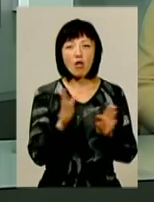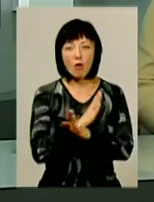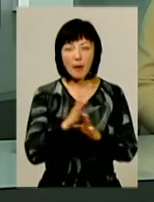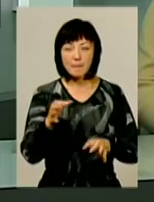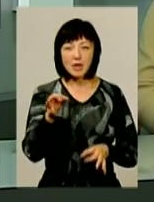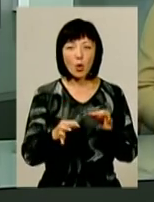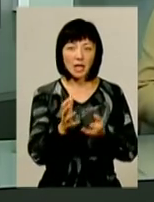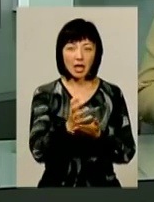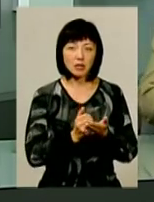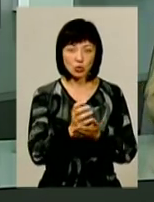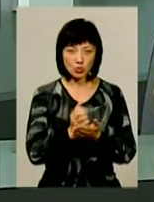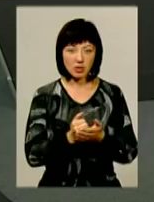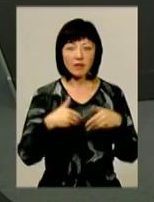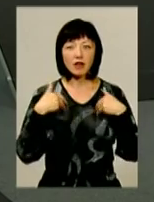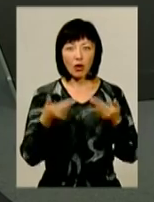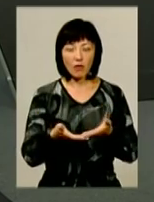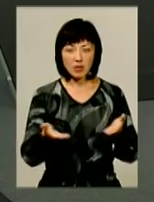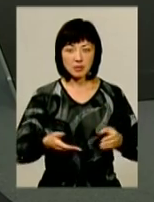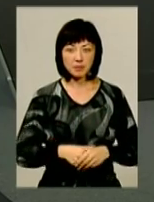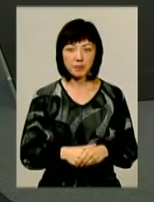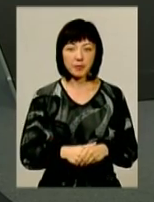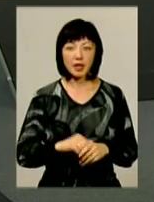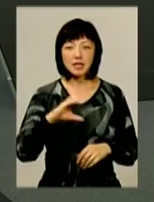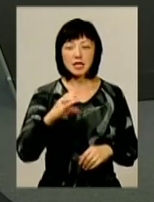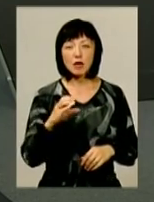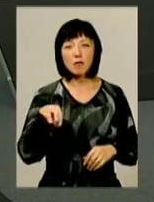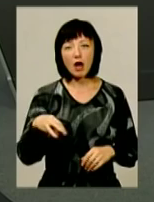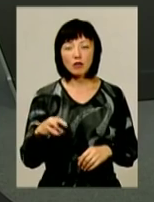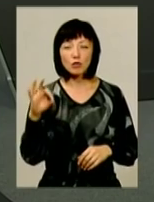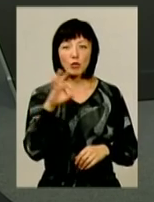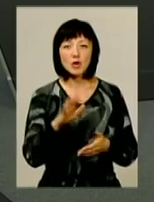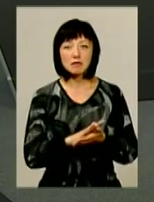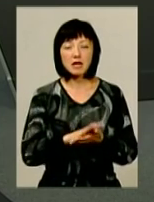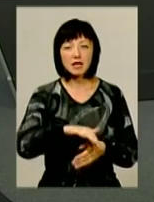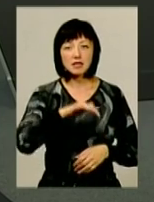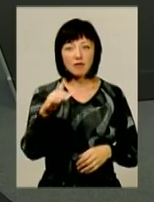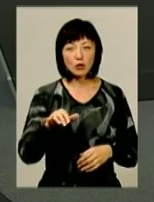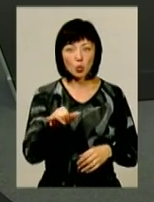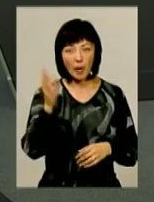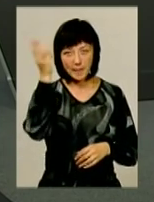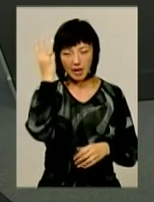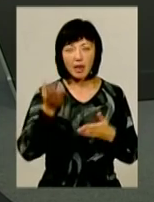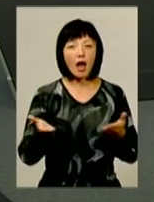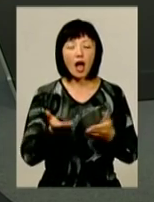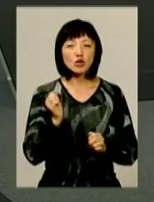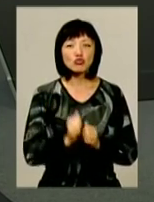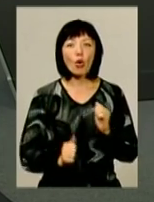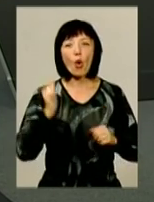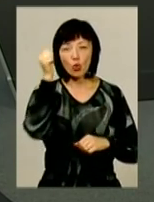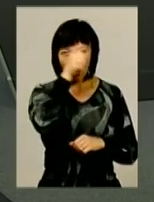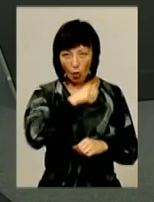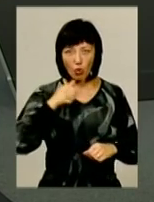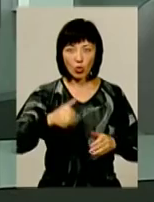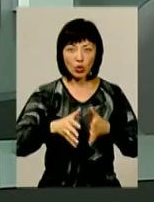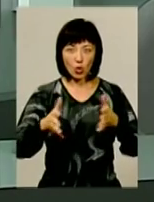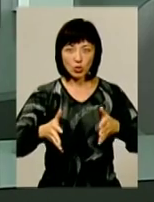адміністрації Сергій Михайлович Вавренчук. Я вітаю вас. Дякую. Сергій Михайлович, щодо сміттєзвалища у Хмельницькому, яке щороку